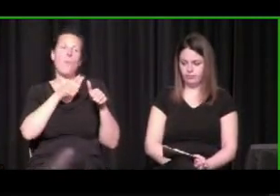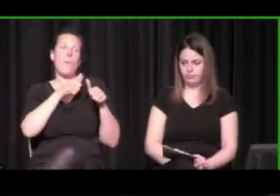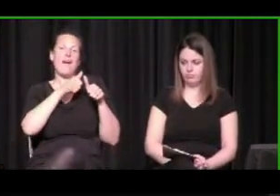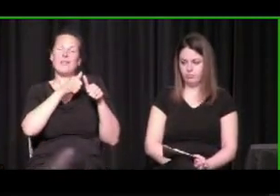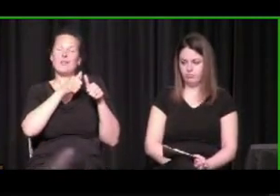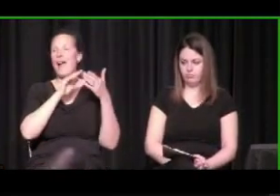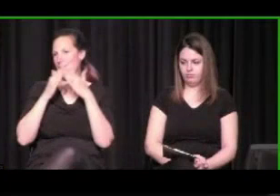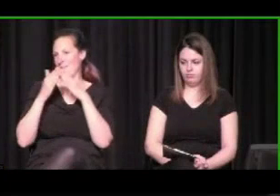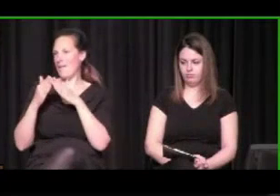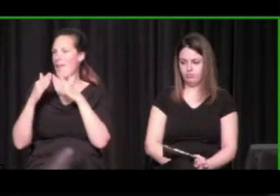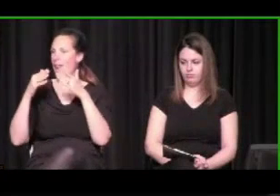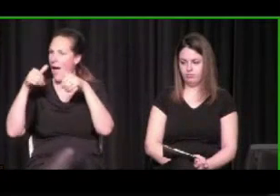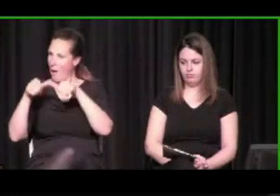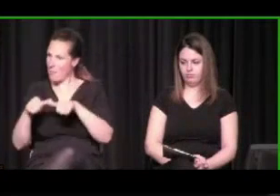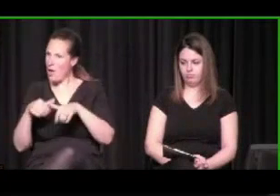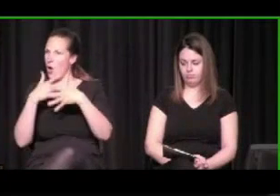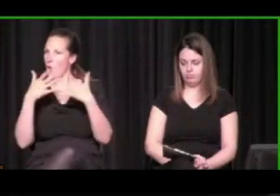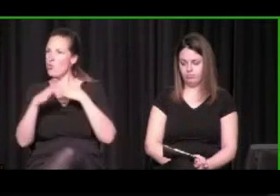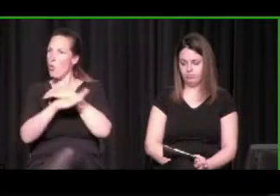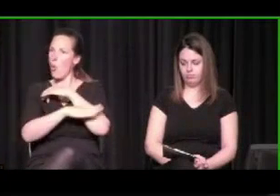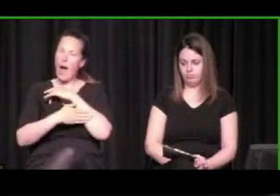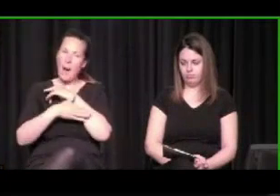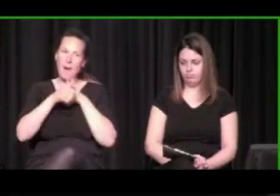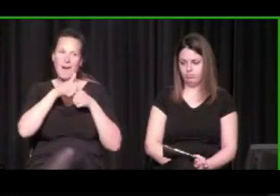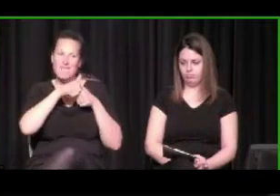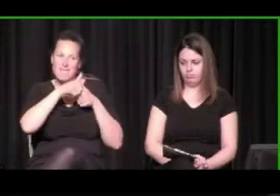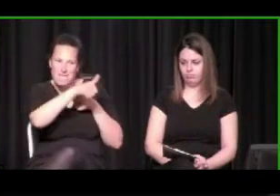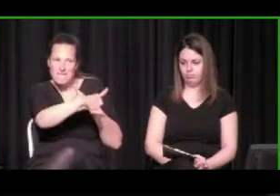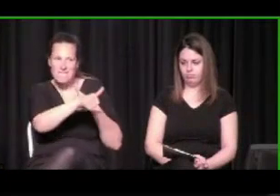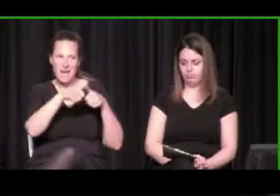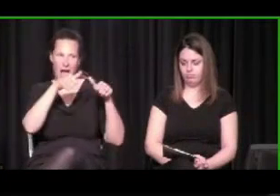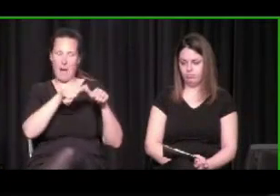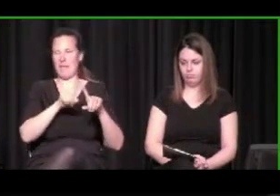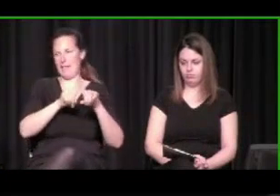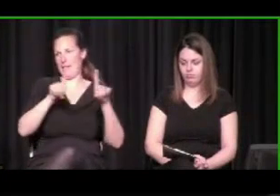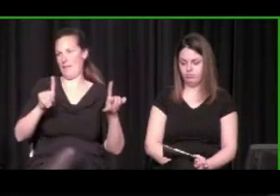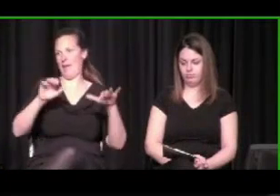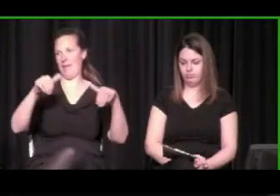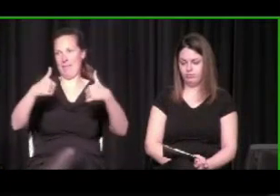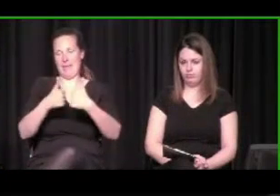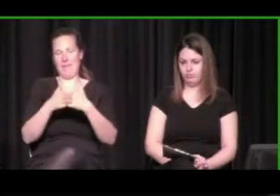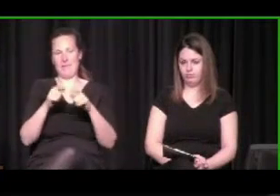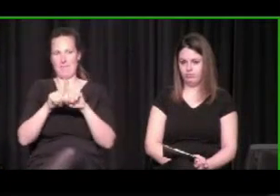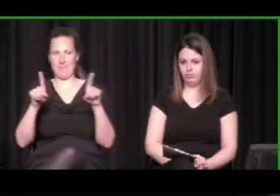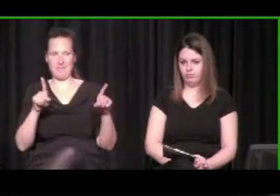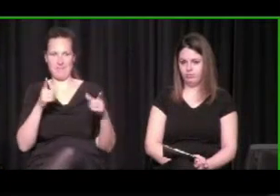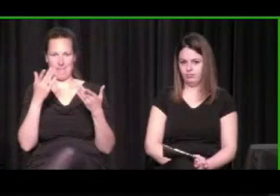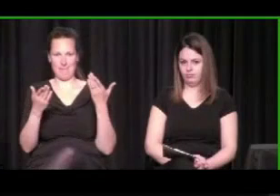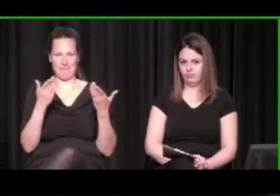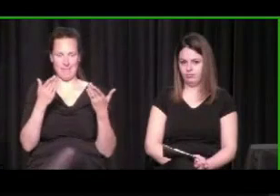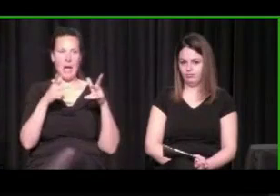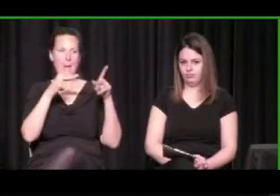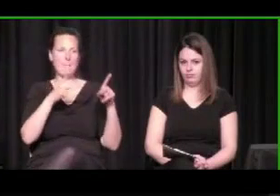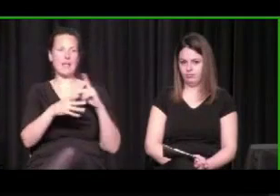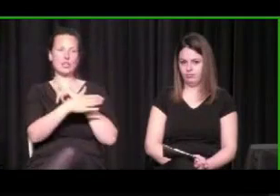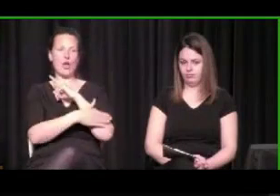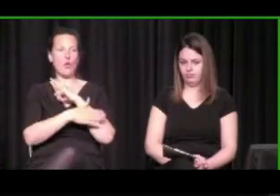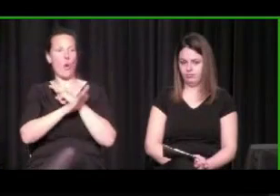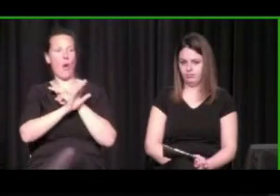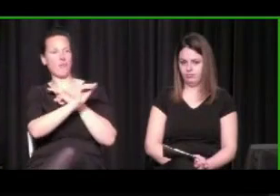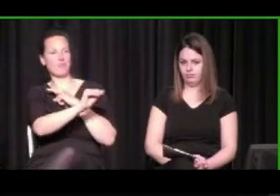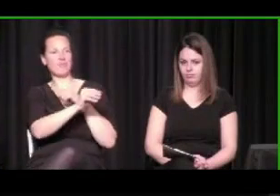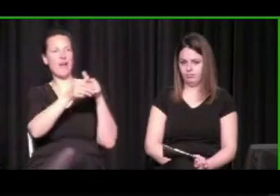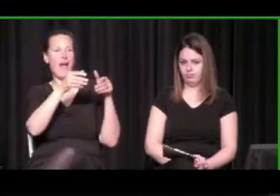qui vivent en milieu urbain. Il y a un défi aussi quand même important de faire en sorte que les personnes en zone rurale